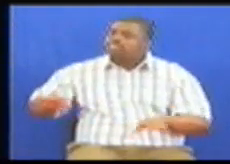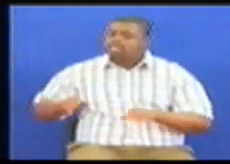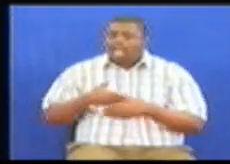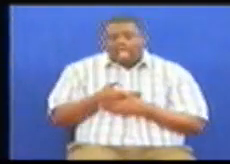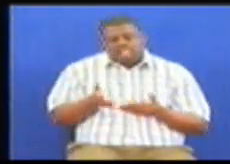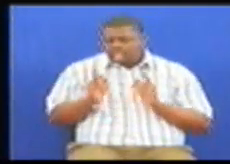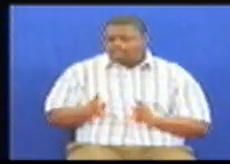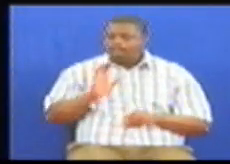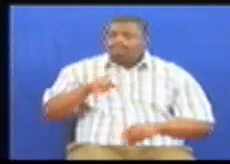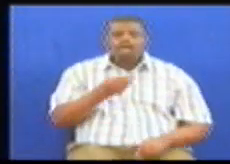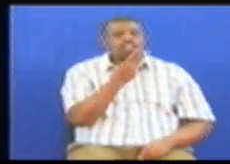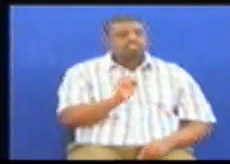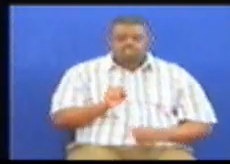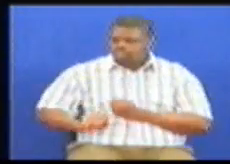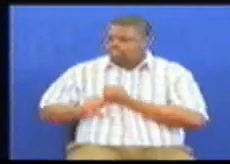Mheshimiwa Naibu Spika.